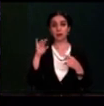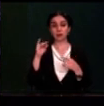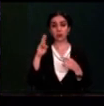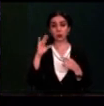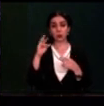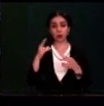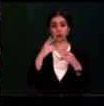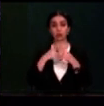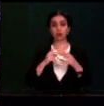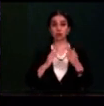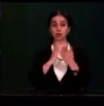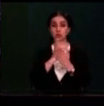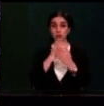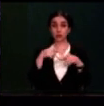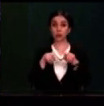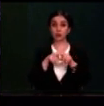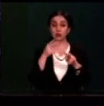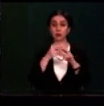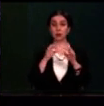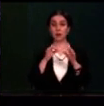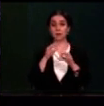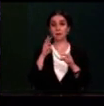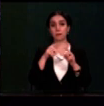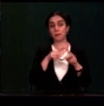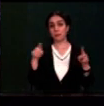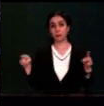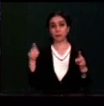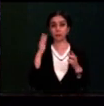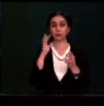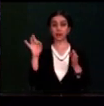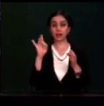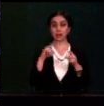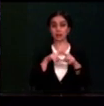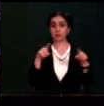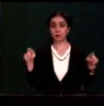nuqtadan L gacha bo'lgan masofani bildiradi.